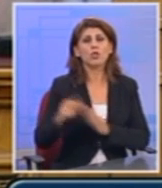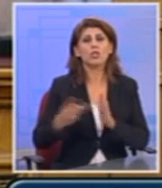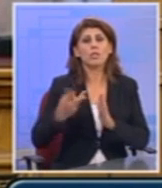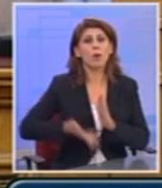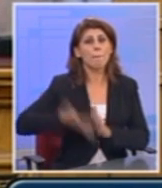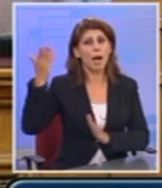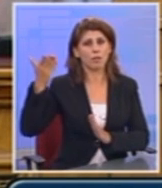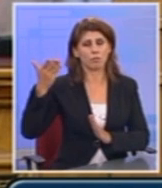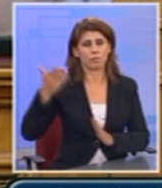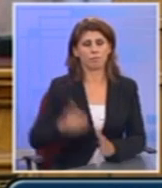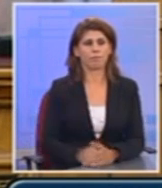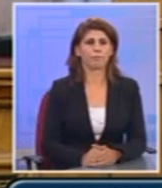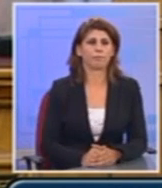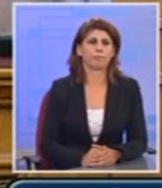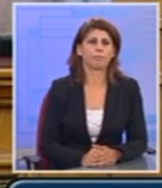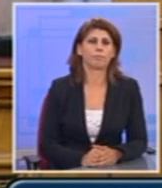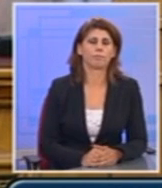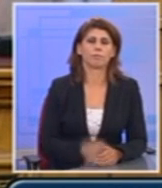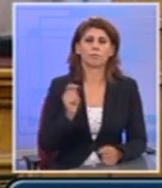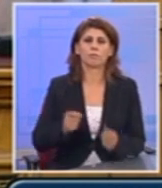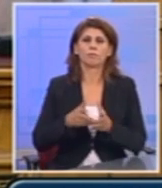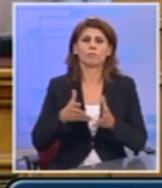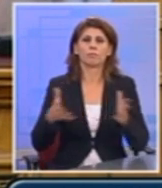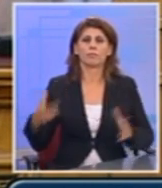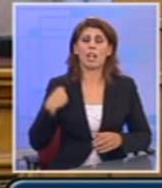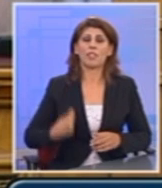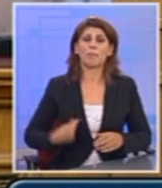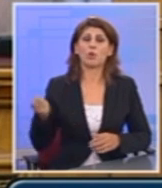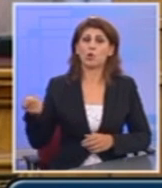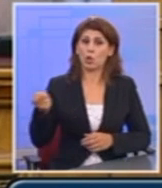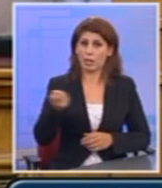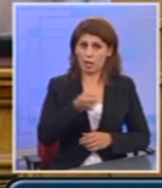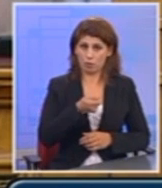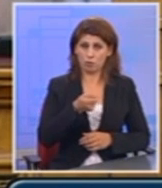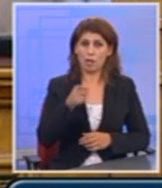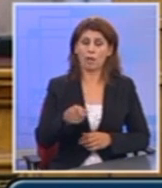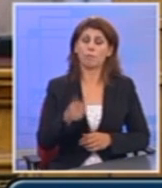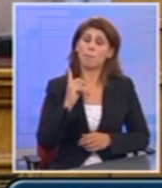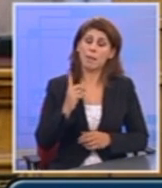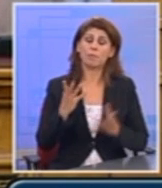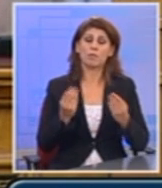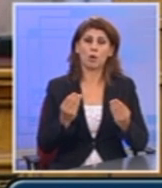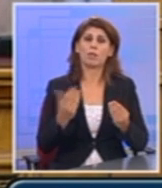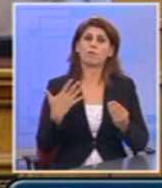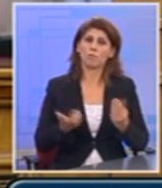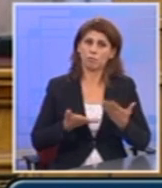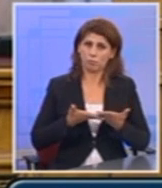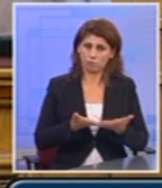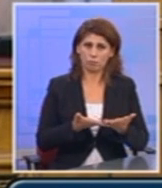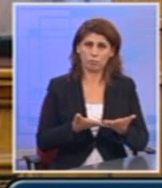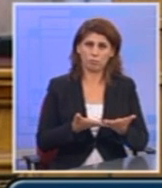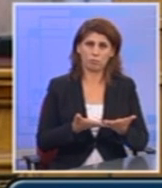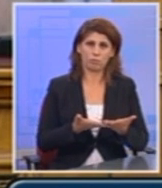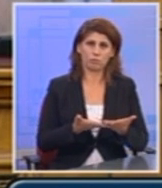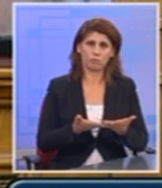ακινήτου πρόκειται για μία διόγκωση του δημοσίου χρέους μία από τις πολλές στις οποίες έχει συμβάλλει